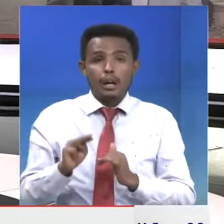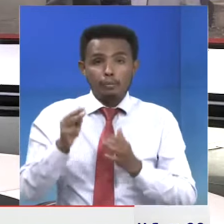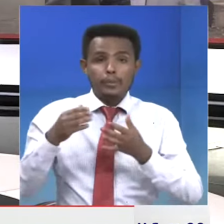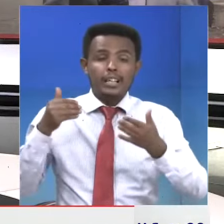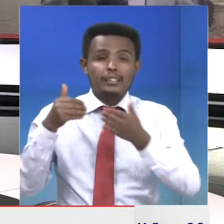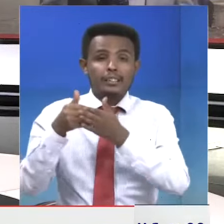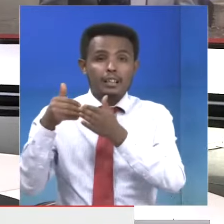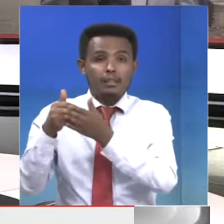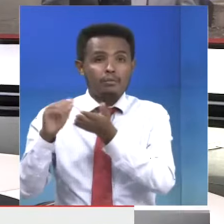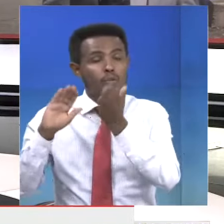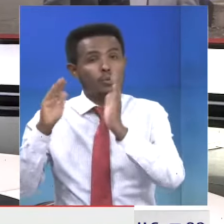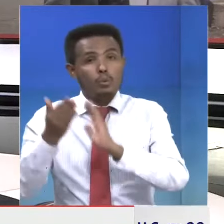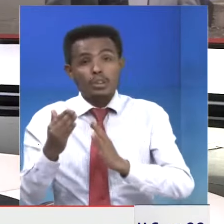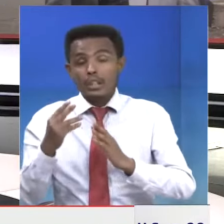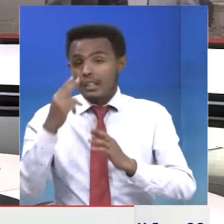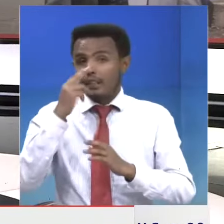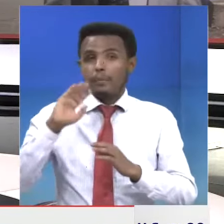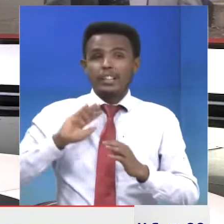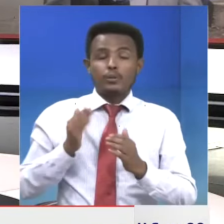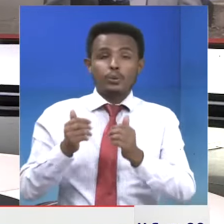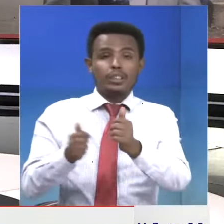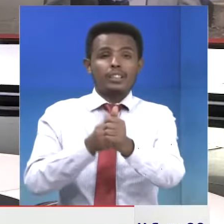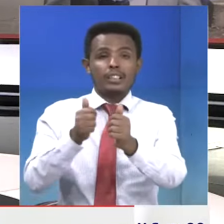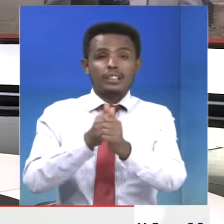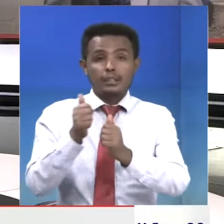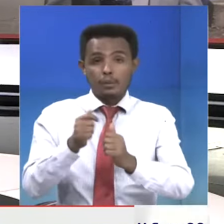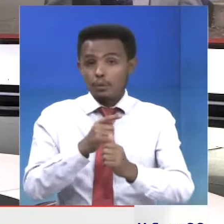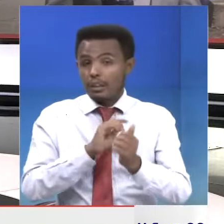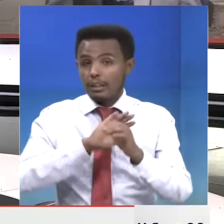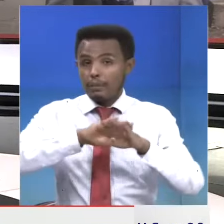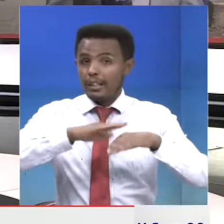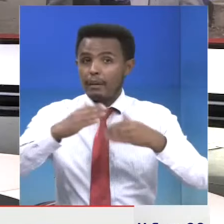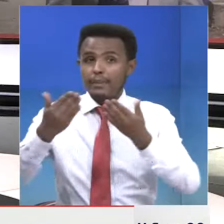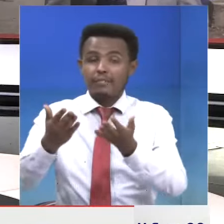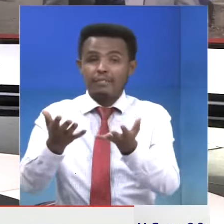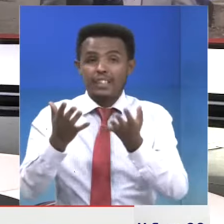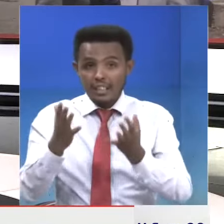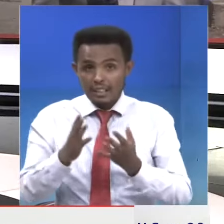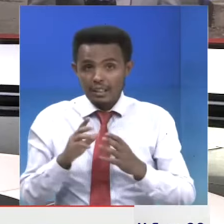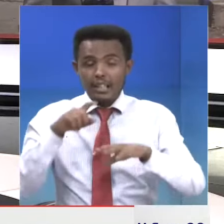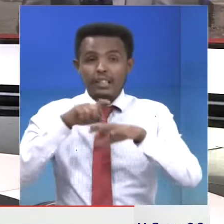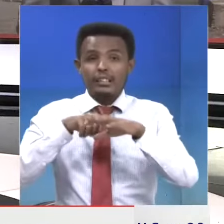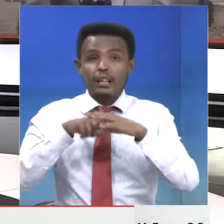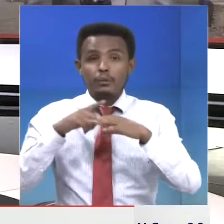የምናደርስ ይሆናል። ለተመልካቾችም እንድትከታተሉን ከወዲሁ ለመጋበዝ እወዳለሁ። አመሰግናለሁ። ለሰዓቱ